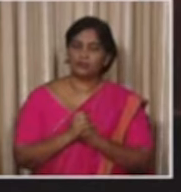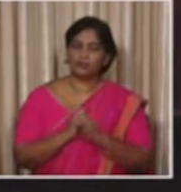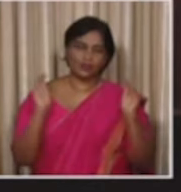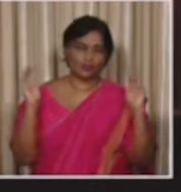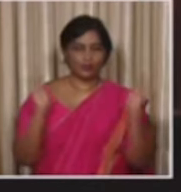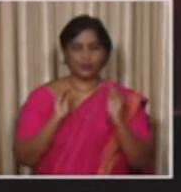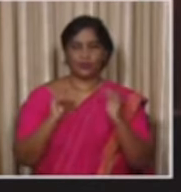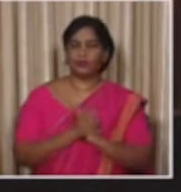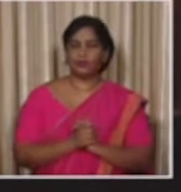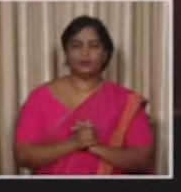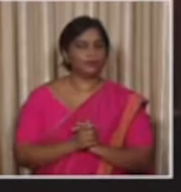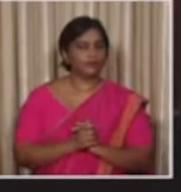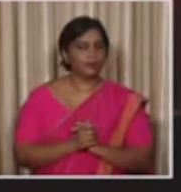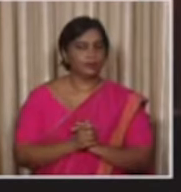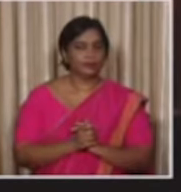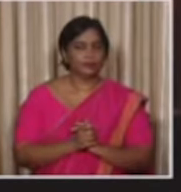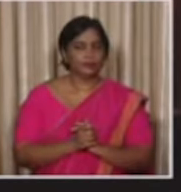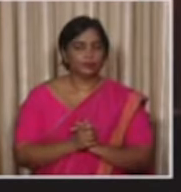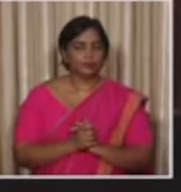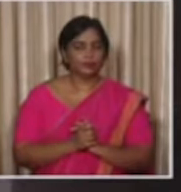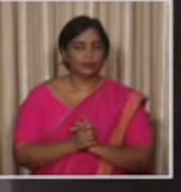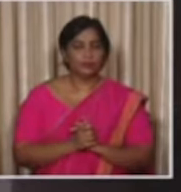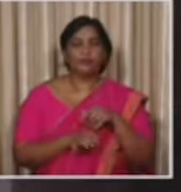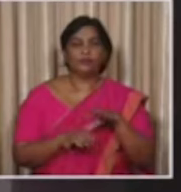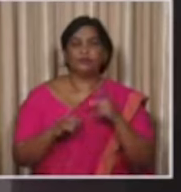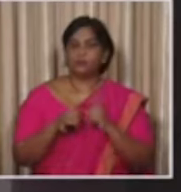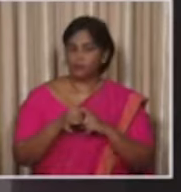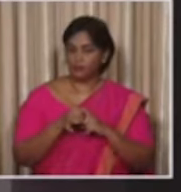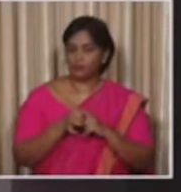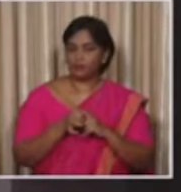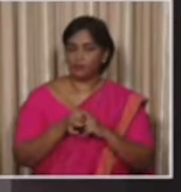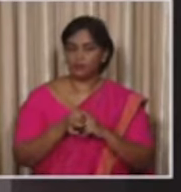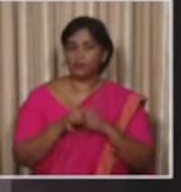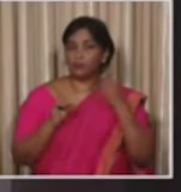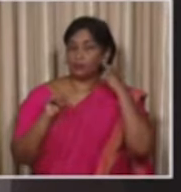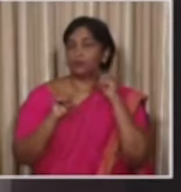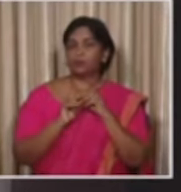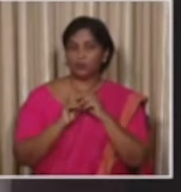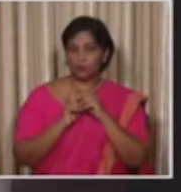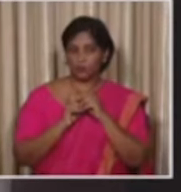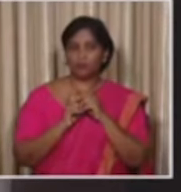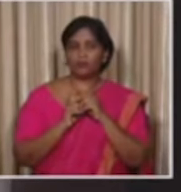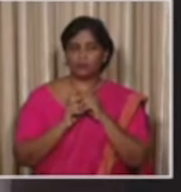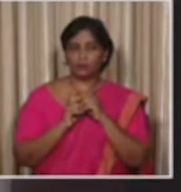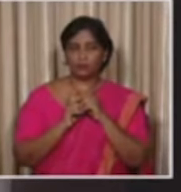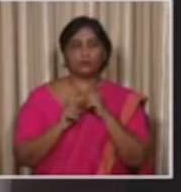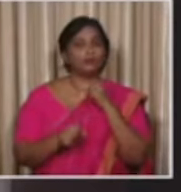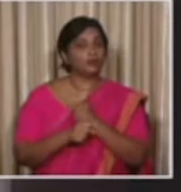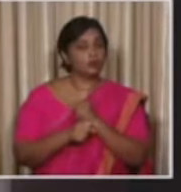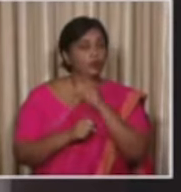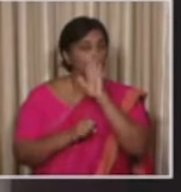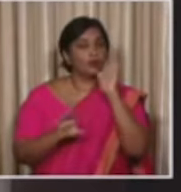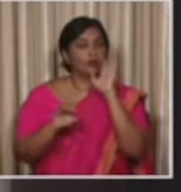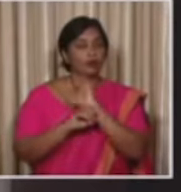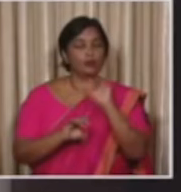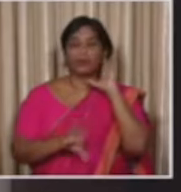කෙටියෙන් දැන් ඔව් මේ ප්‍රශ්නය මම පදනම් කරගත්තේ රජයේම නිකුත්